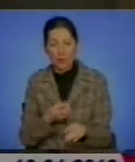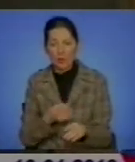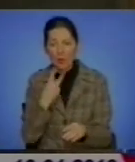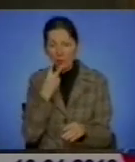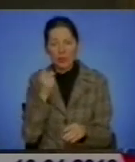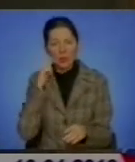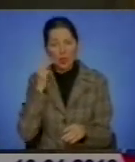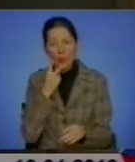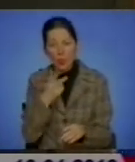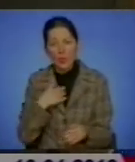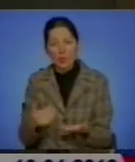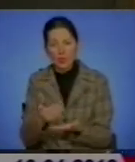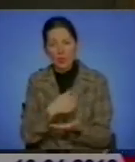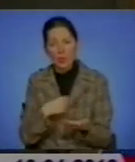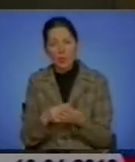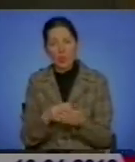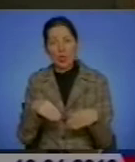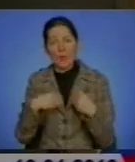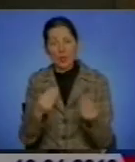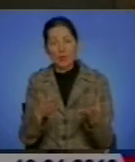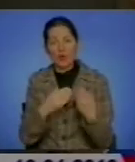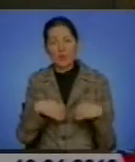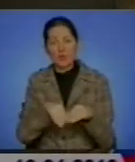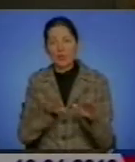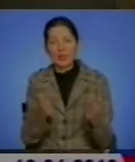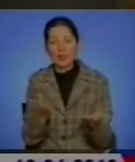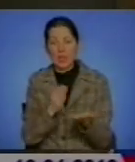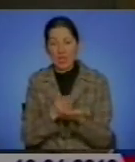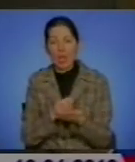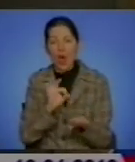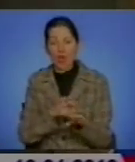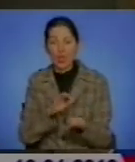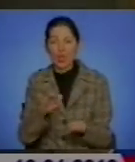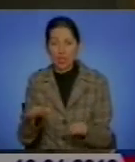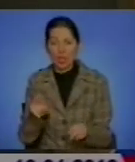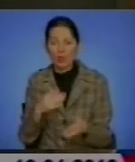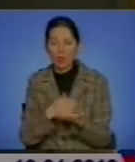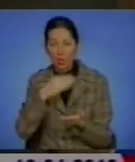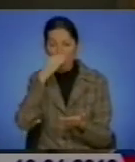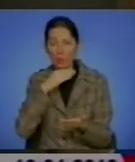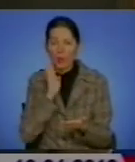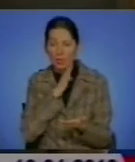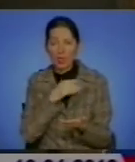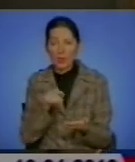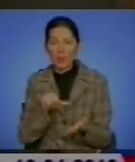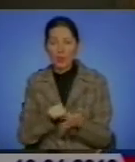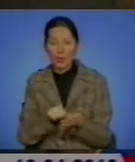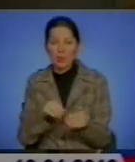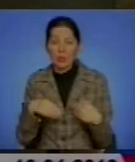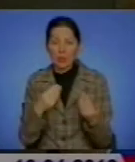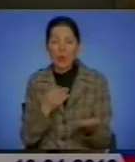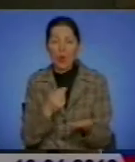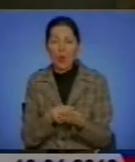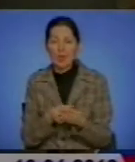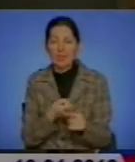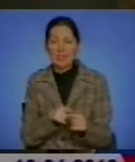Ми зібрали кошти, передамо в сім'ї, де хворі дітки. Тобто є батьки тут присутні, от ми передамо ці кошти. Звичайно,